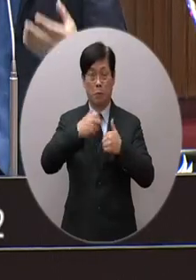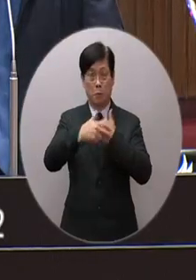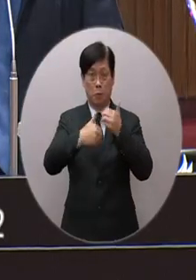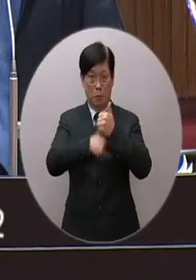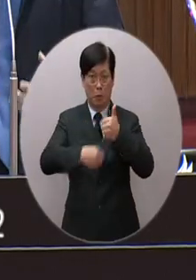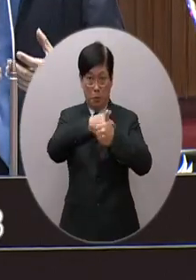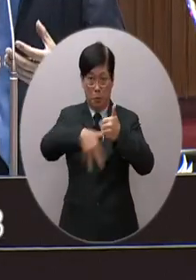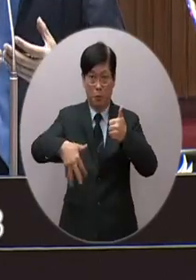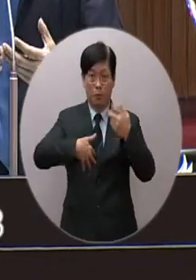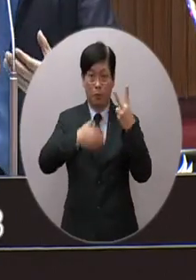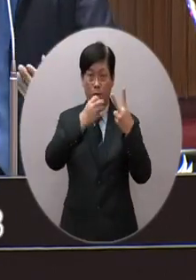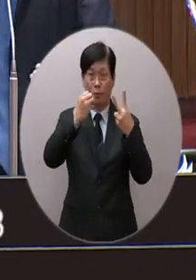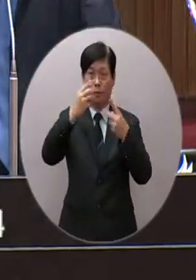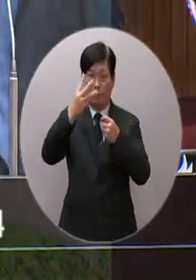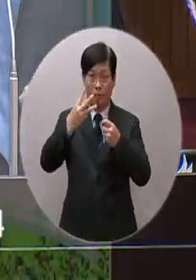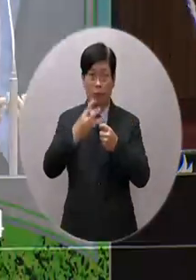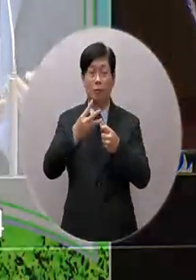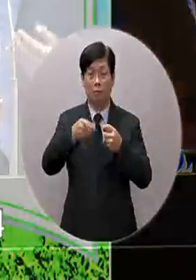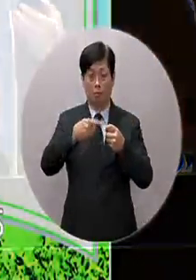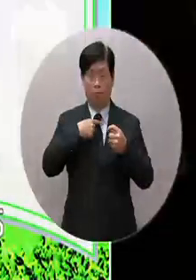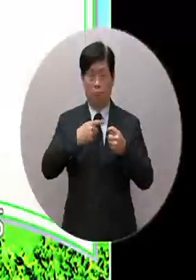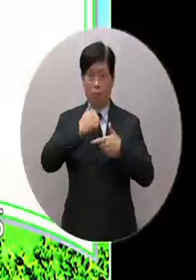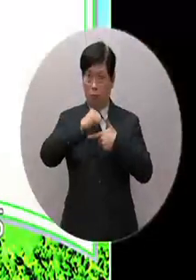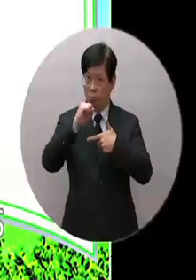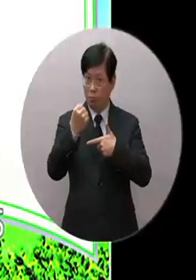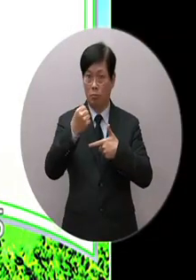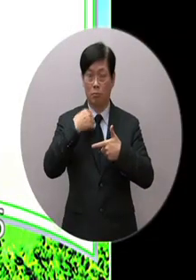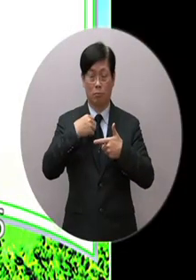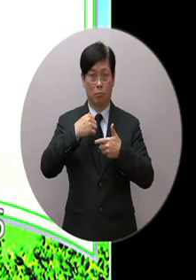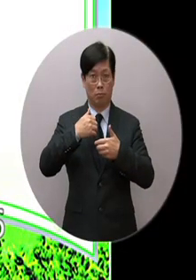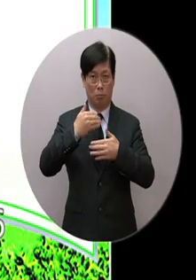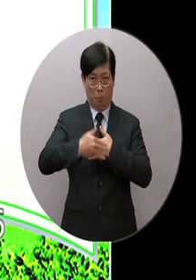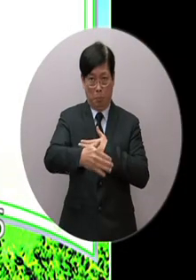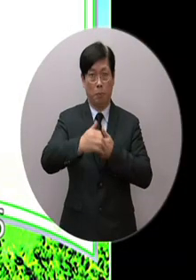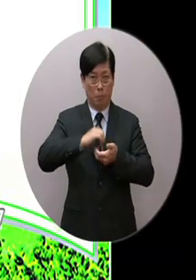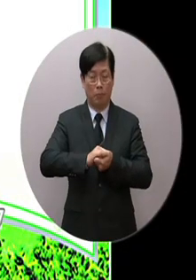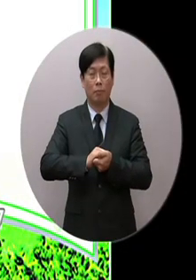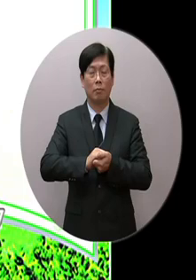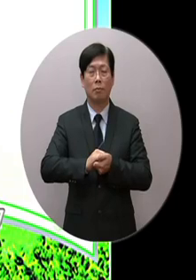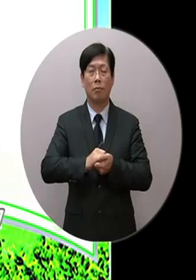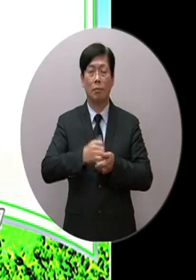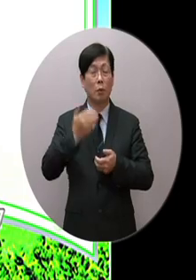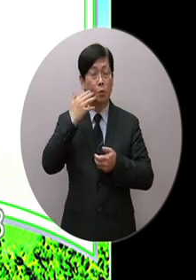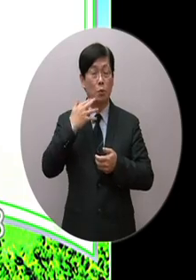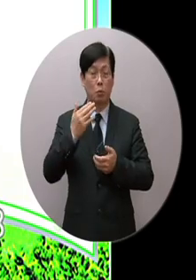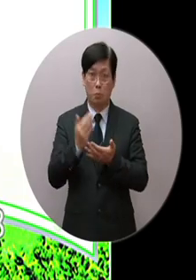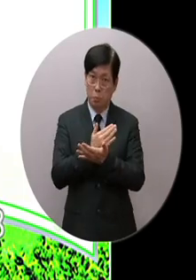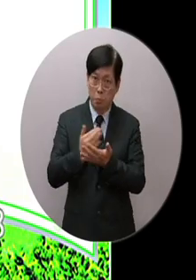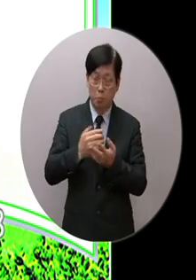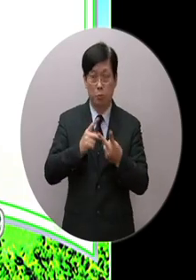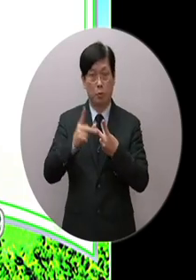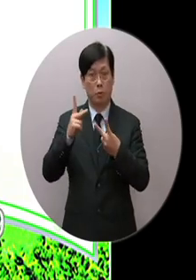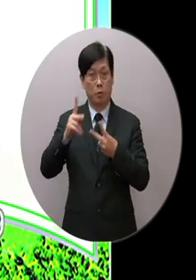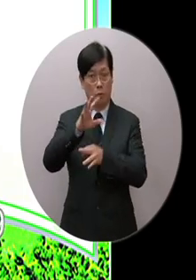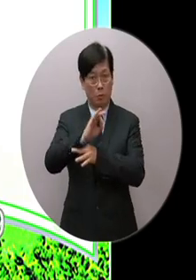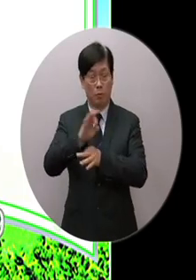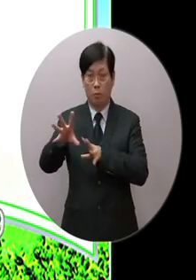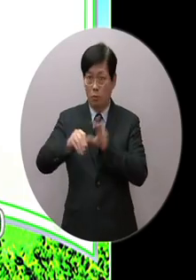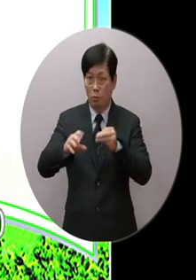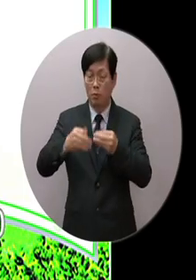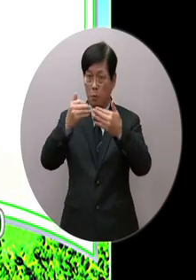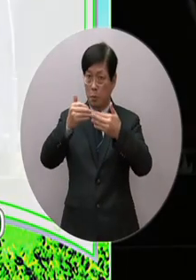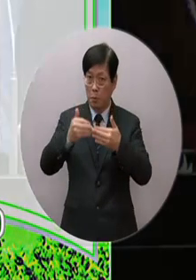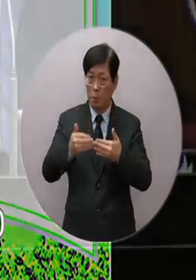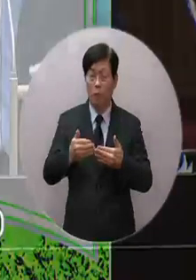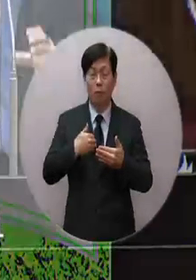在2003年建议的一个决策的定数，吼、哦，要他来做评估，整合科学性的资料来做一个评